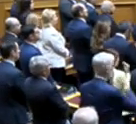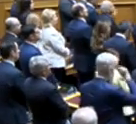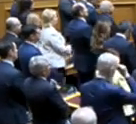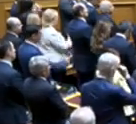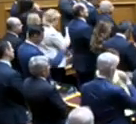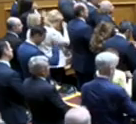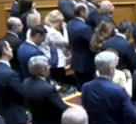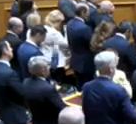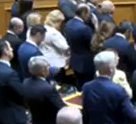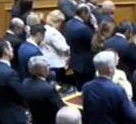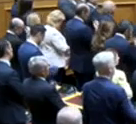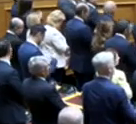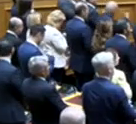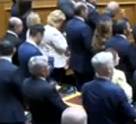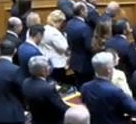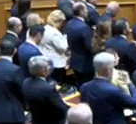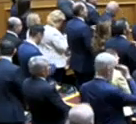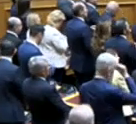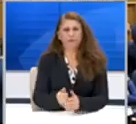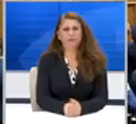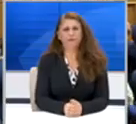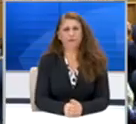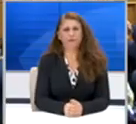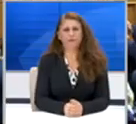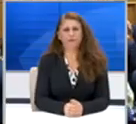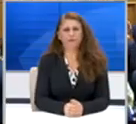Ευλόγησον Δέσποτα.